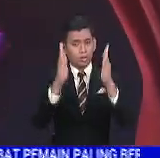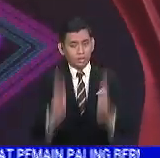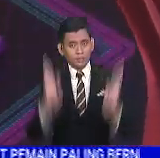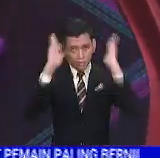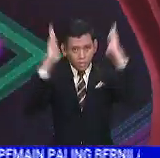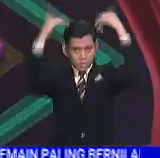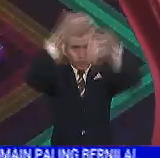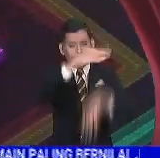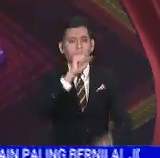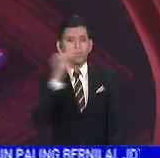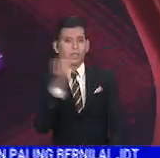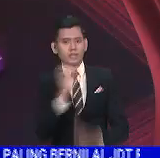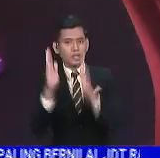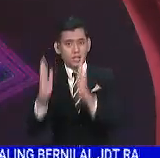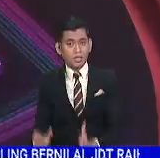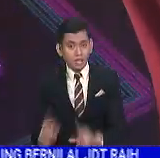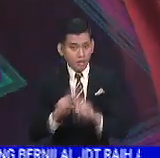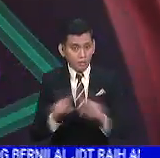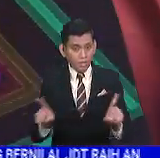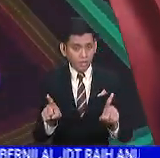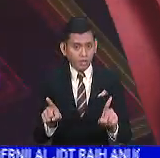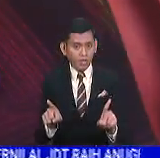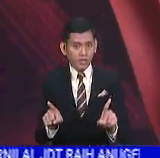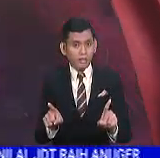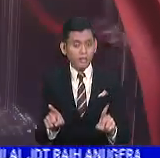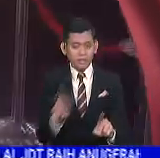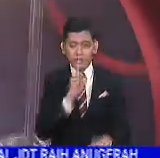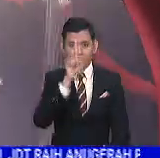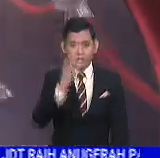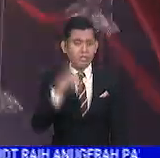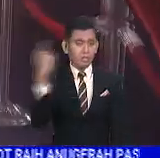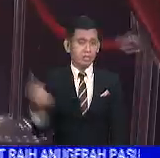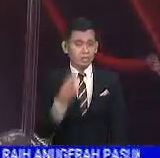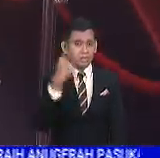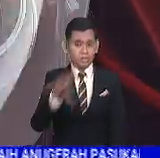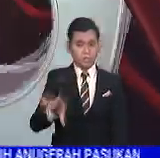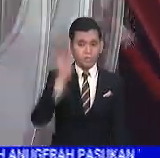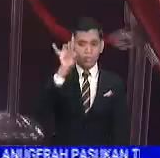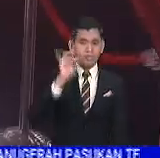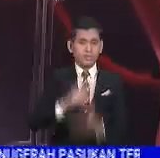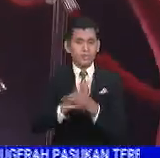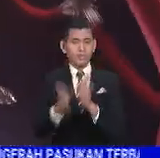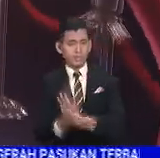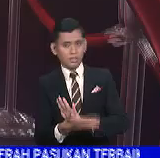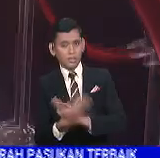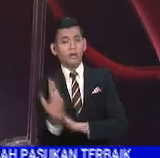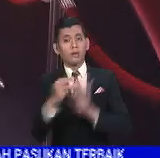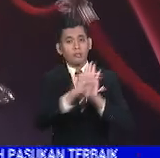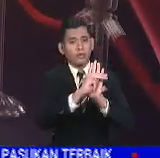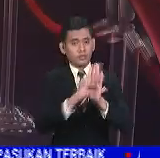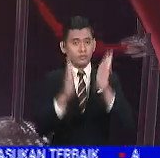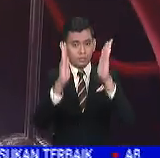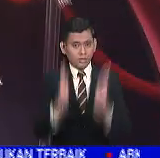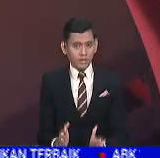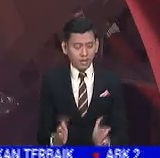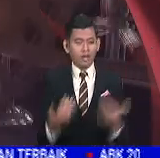dan penyanyi. Namun jangan tak tahu, beliau juga antara selebriti yang kerap dilantik sebagai duta beberapa jenama. Sehinggakan ada setengah